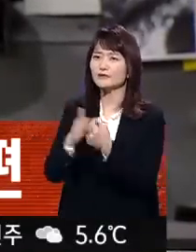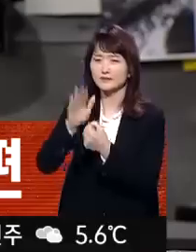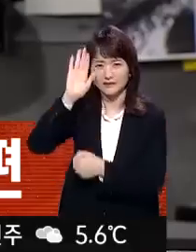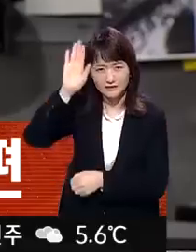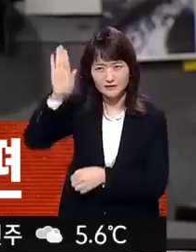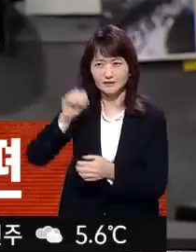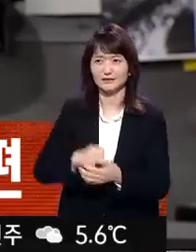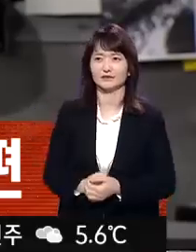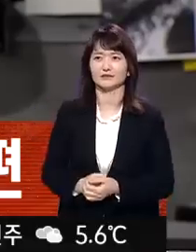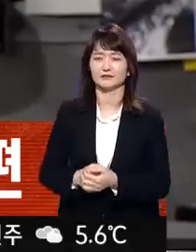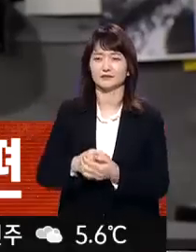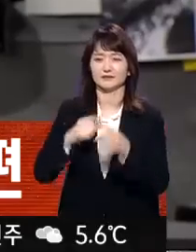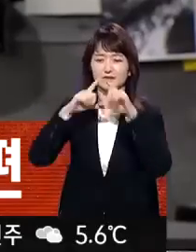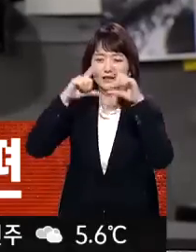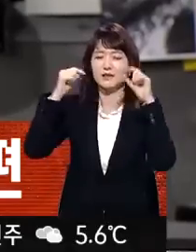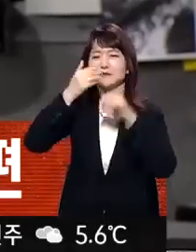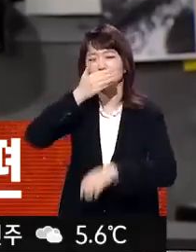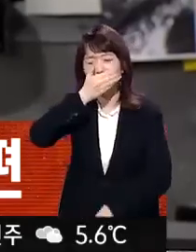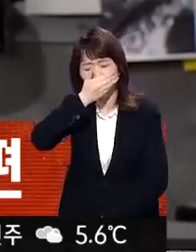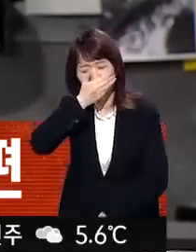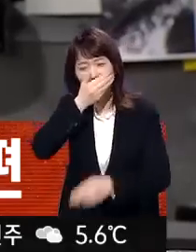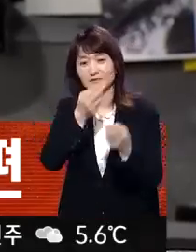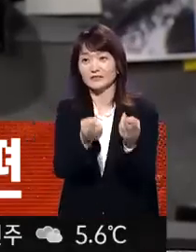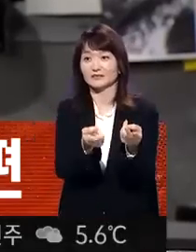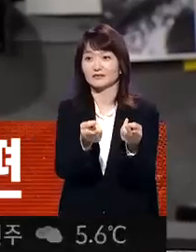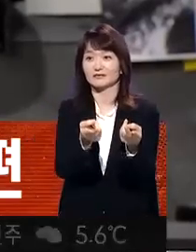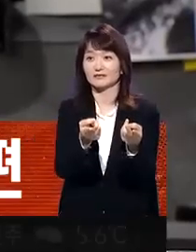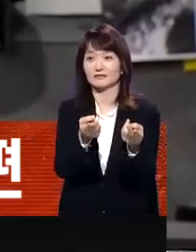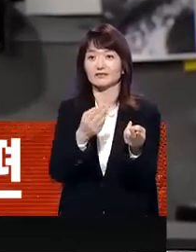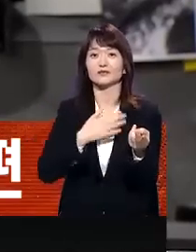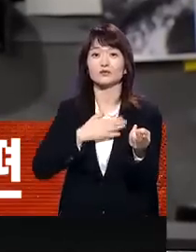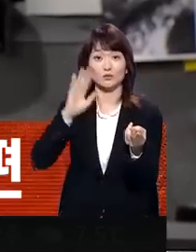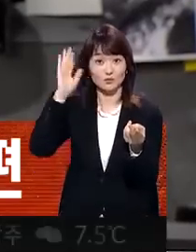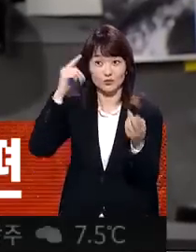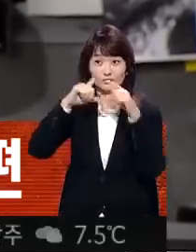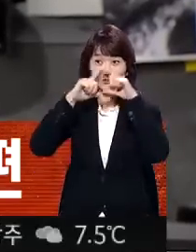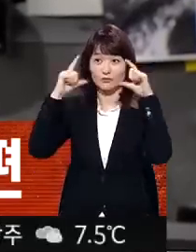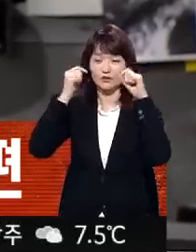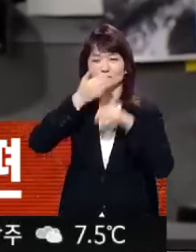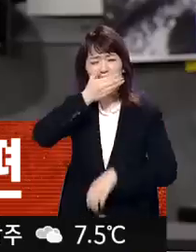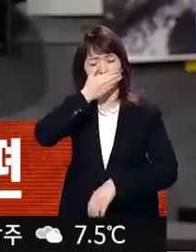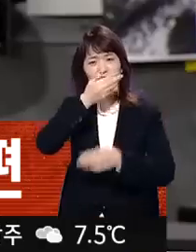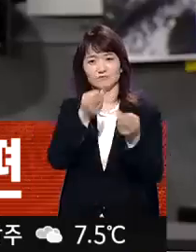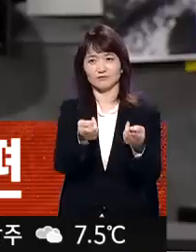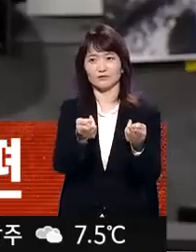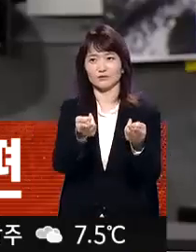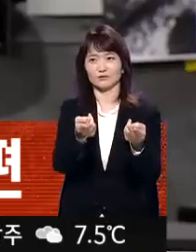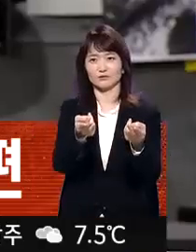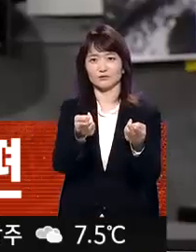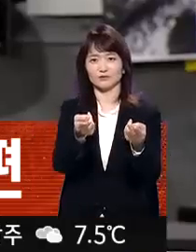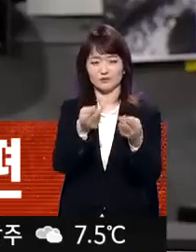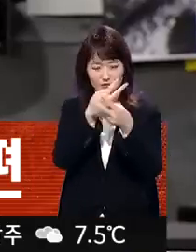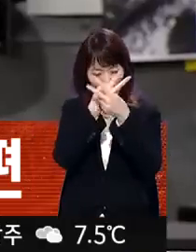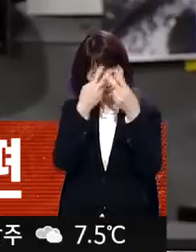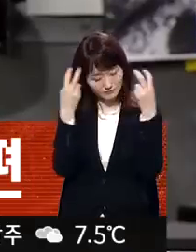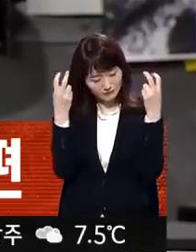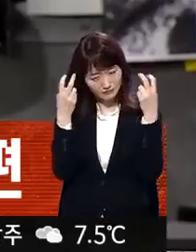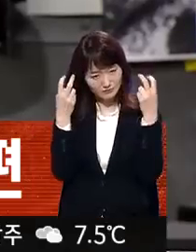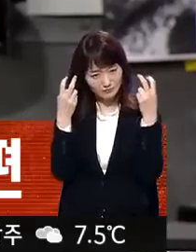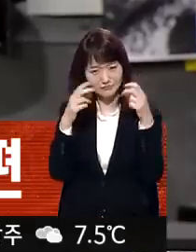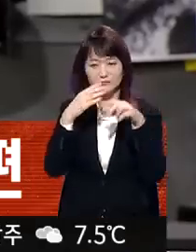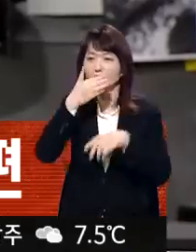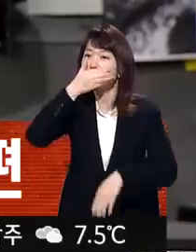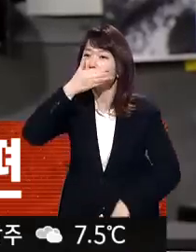무조건 마스크를 쓰고 자라. 요즘 마스크 쓰고 자요, 저. 진짜요? 네, 진짜예요. 마스크 쓰면은 잘 안 들리나